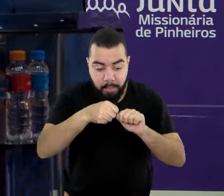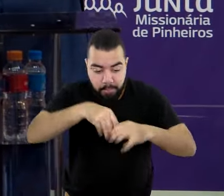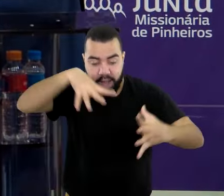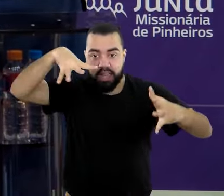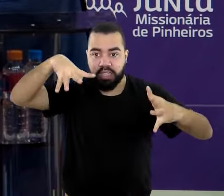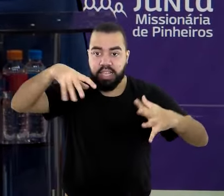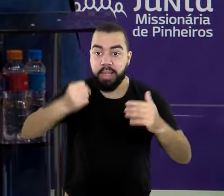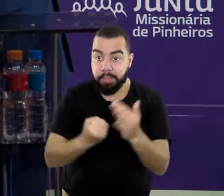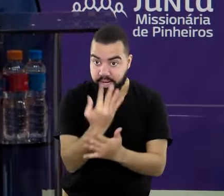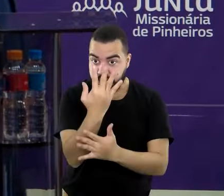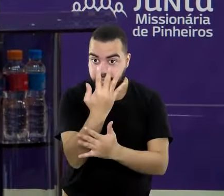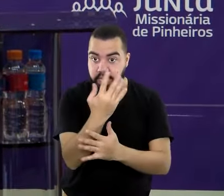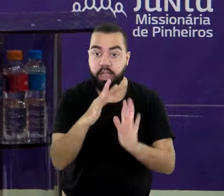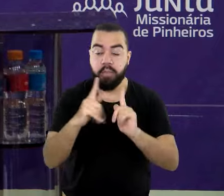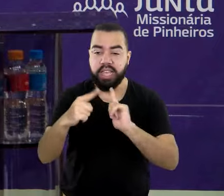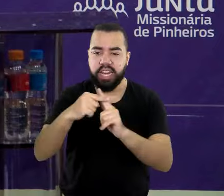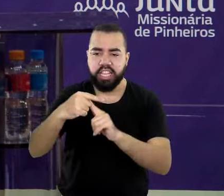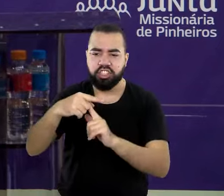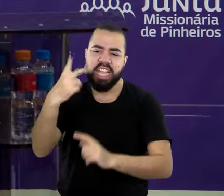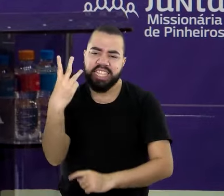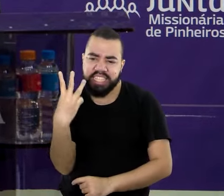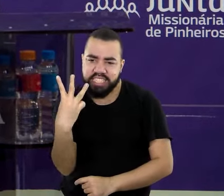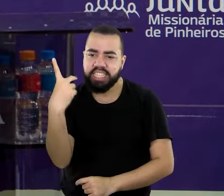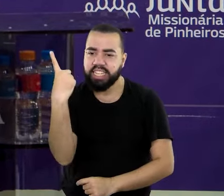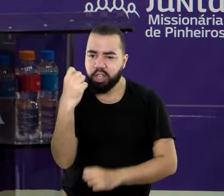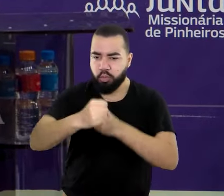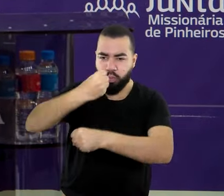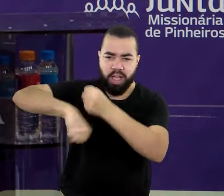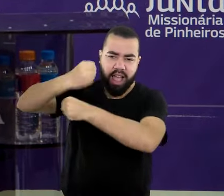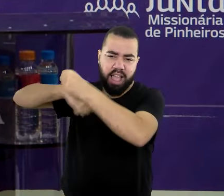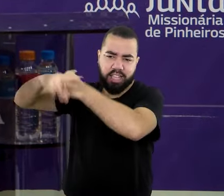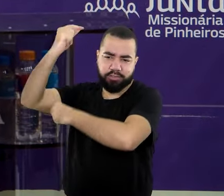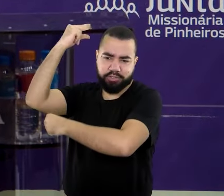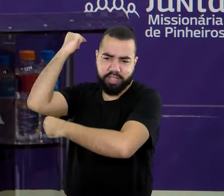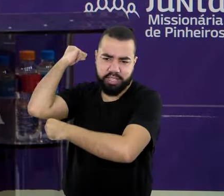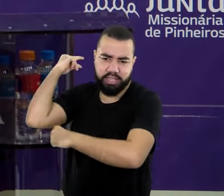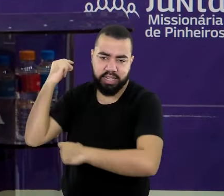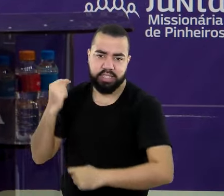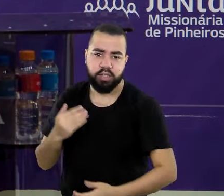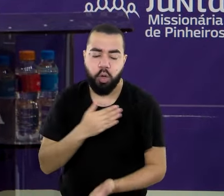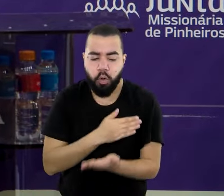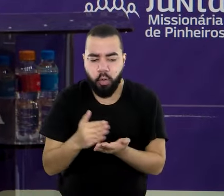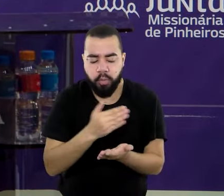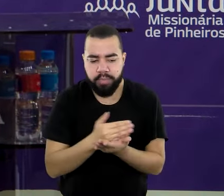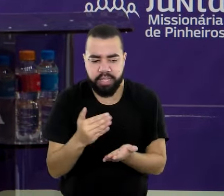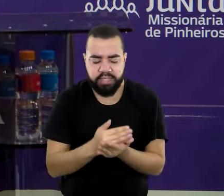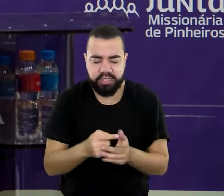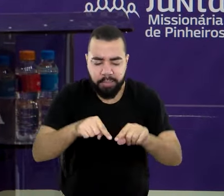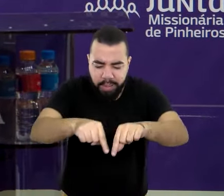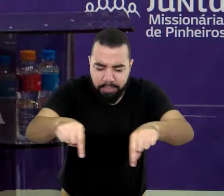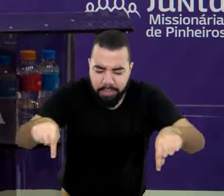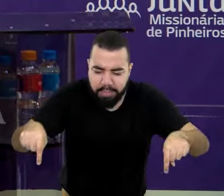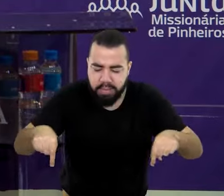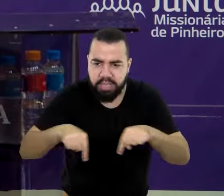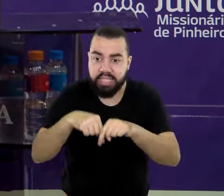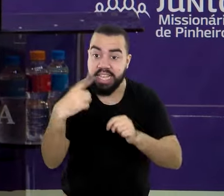atrás. 30평 아주 작은 교회를 개척했습니다. Eu comecei com 100 metros quadrados, uma igreja muito